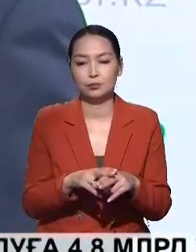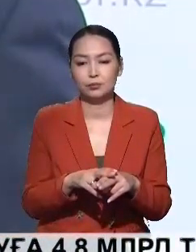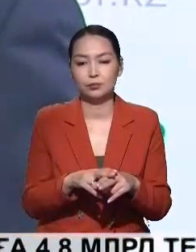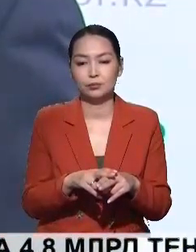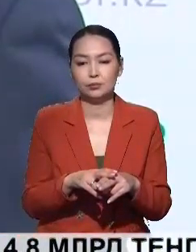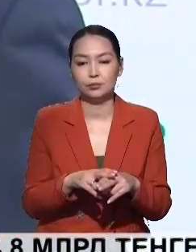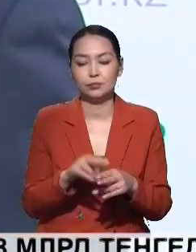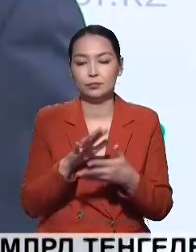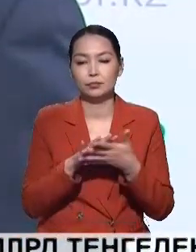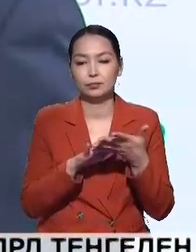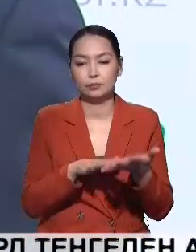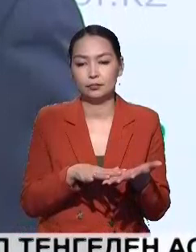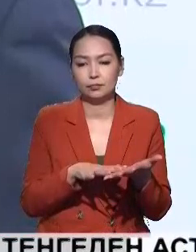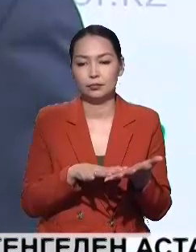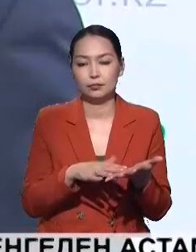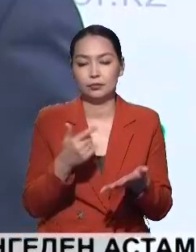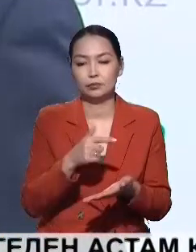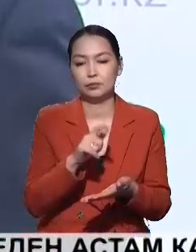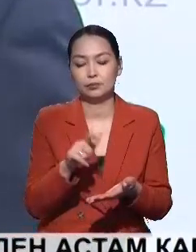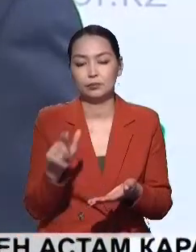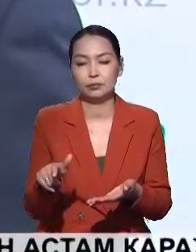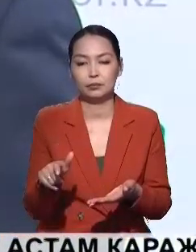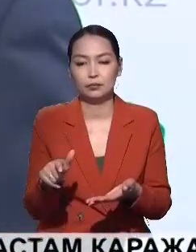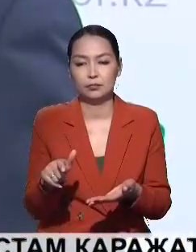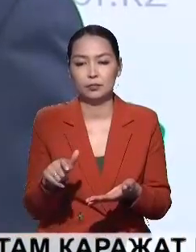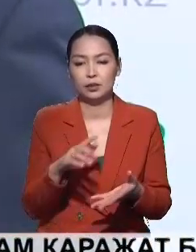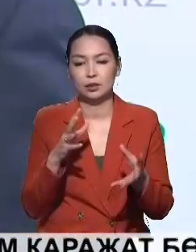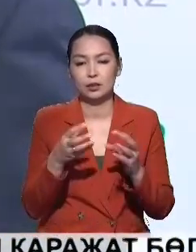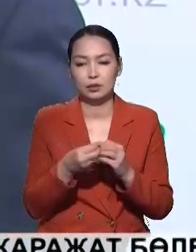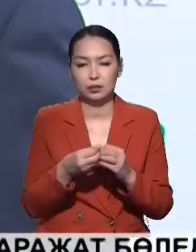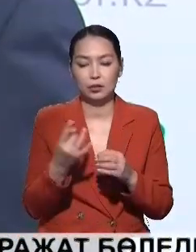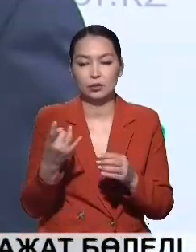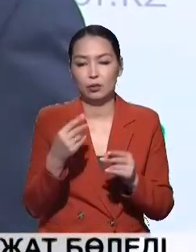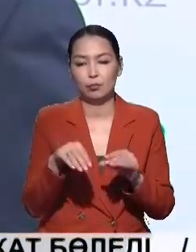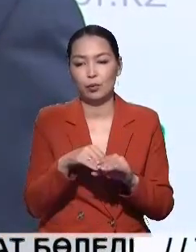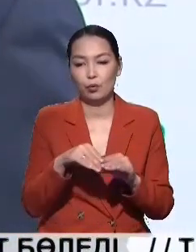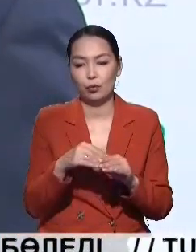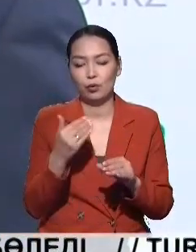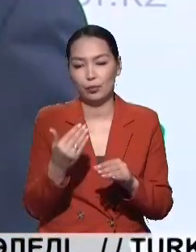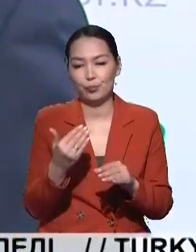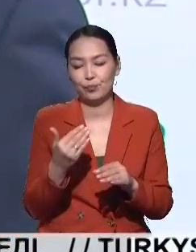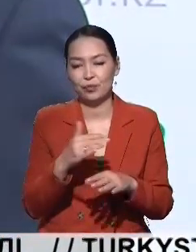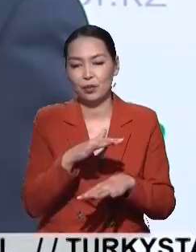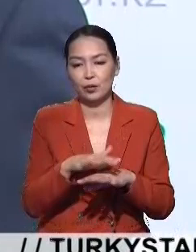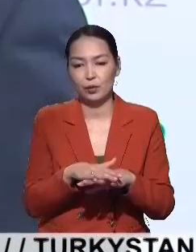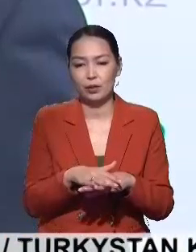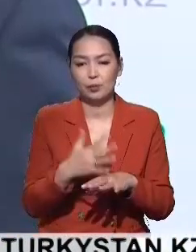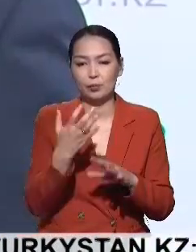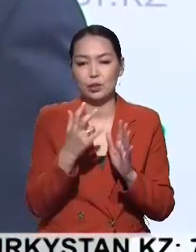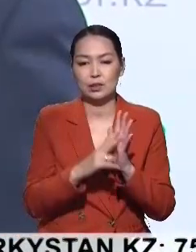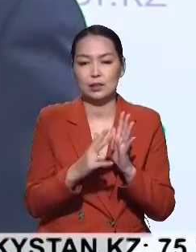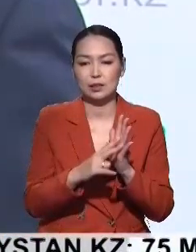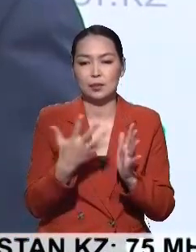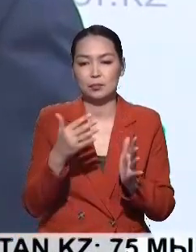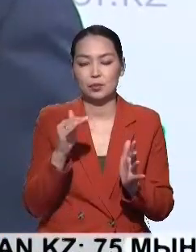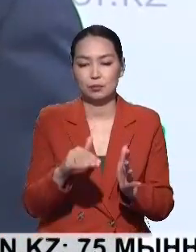осы өтініш берген азаматтарымыздың шоттарына бірыңғай жинақтаушы зейнетақы қоры 585 мың